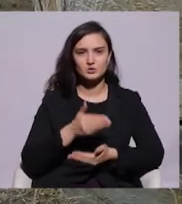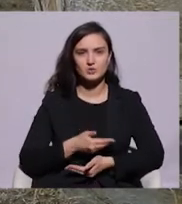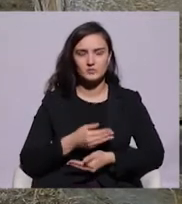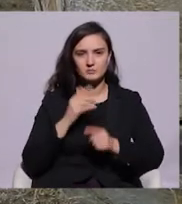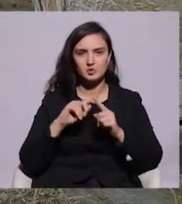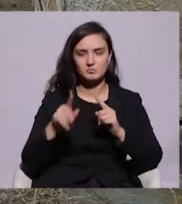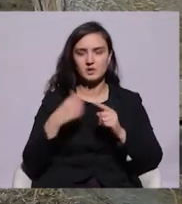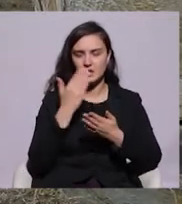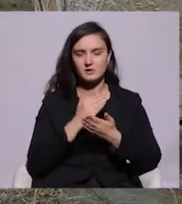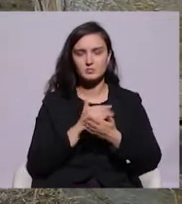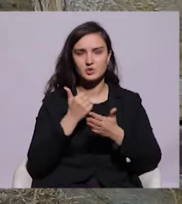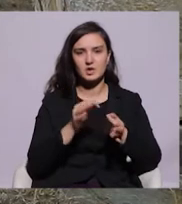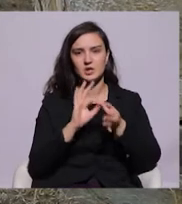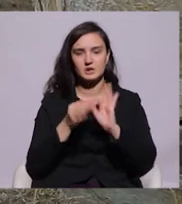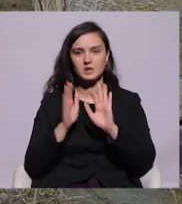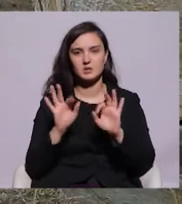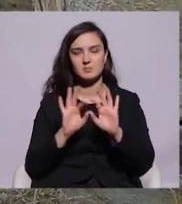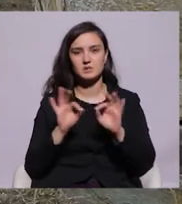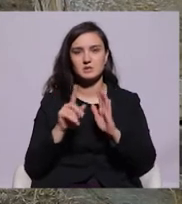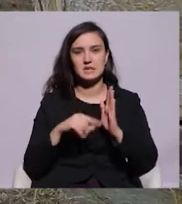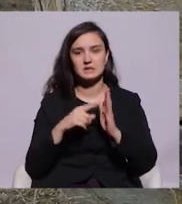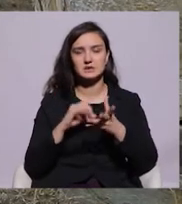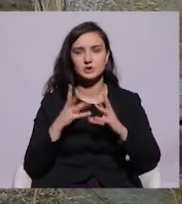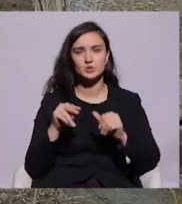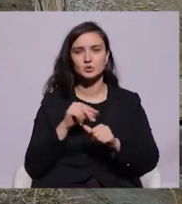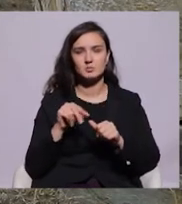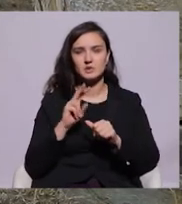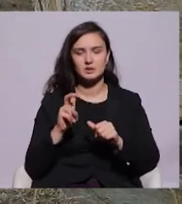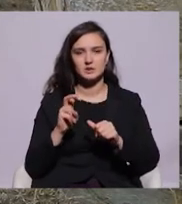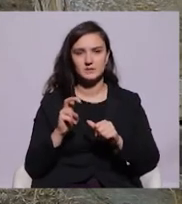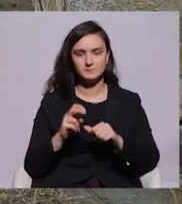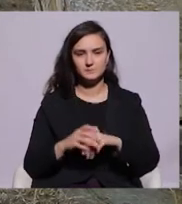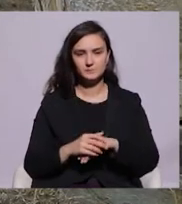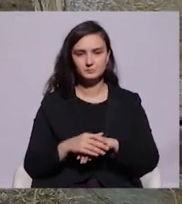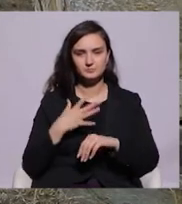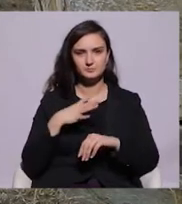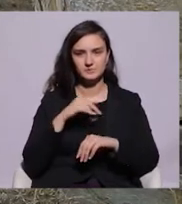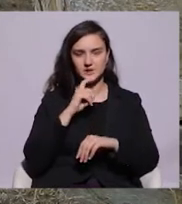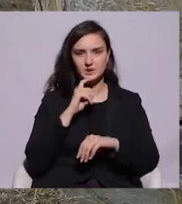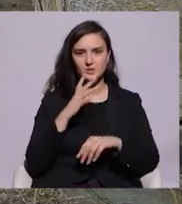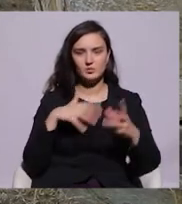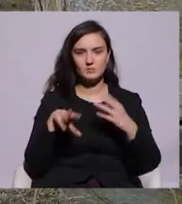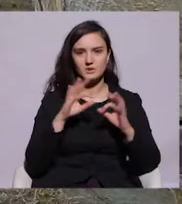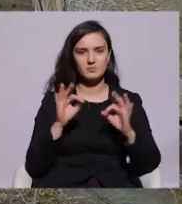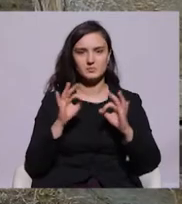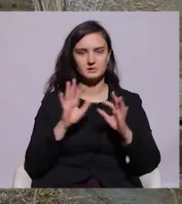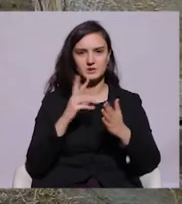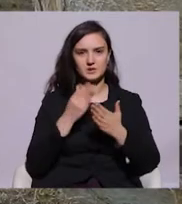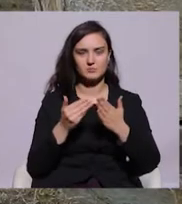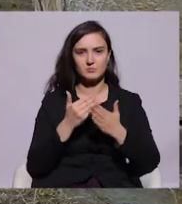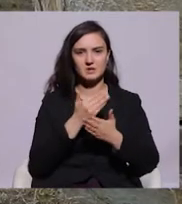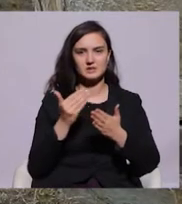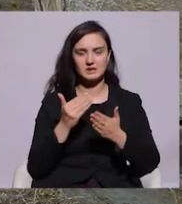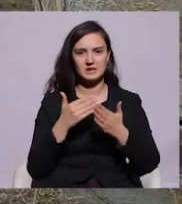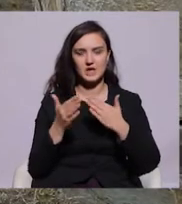ცხოვრების ნირი შემდეგ აკვეთილებში კარგად განვიხილავთ ამ საკითხს, საერთოდ სომეხთა ხელში ჩავარდა, ანუ ქართული გლეხობა აღარაფერს